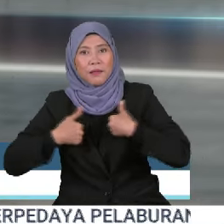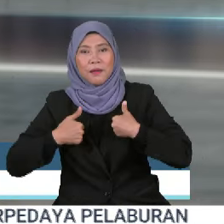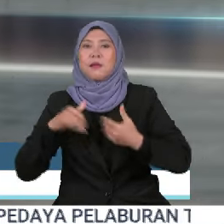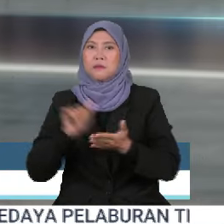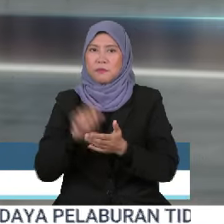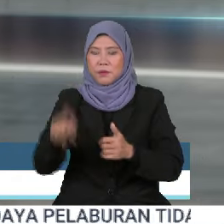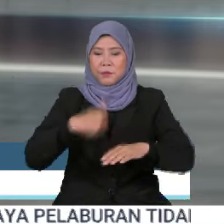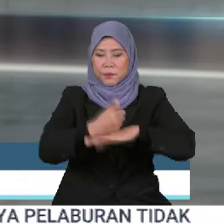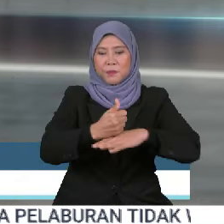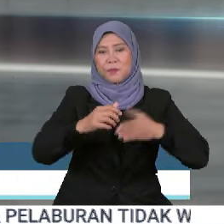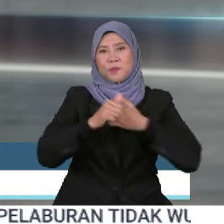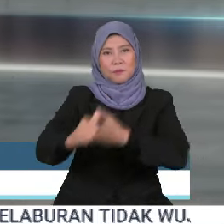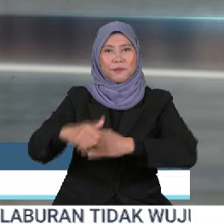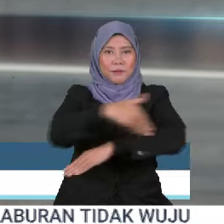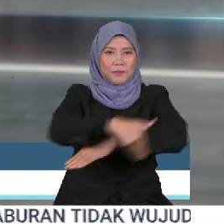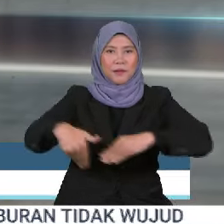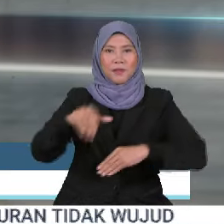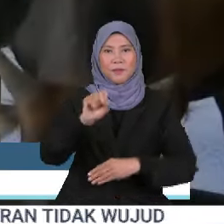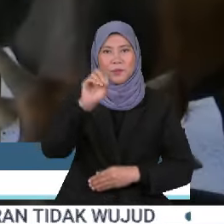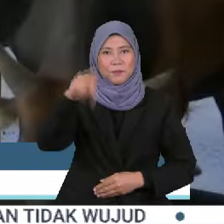mewujudkan garis panduan terperinci